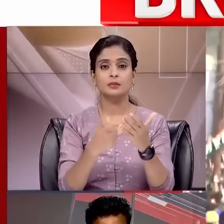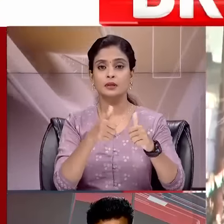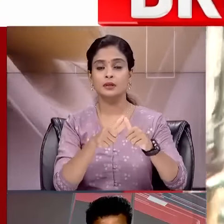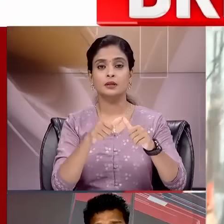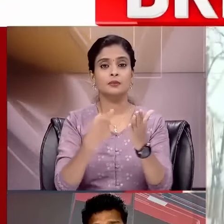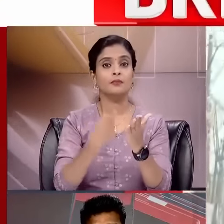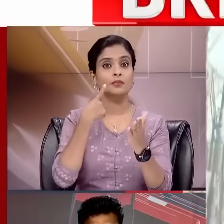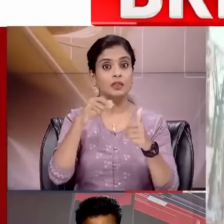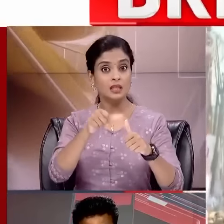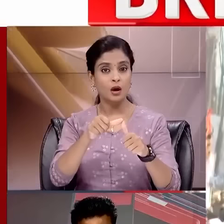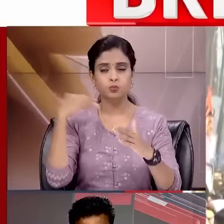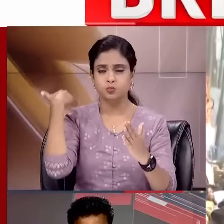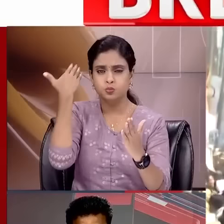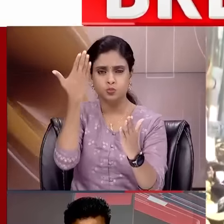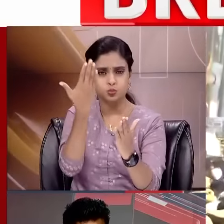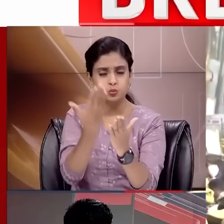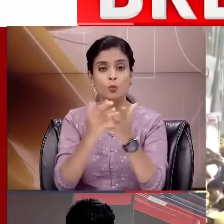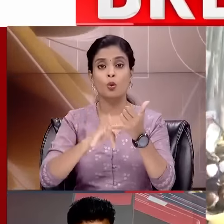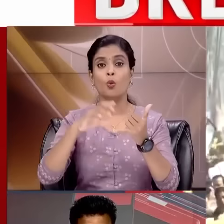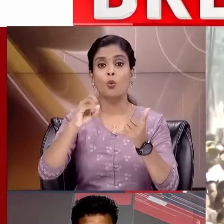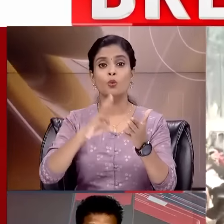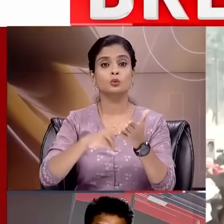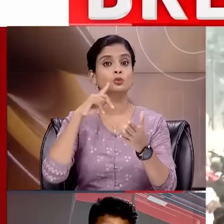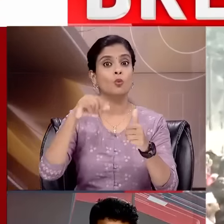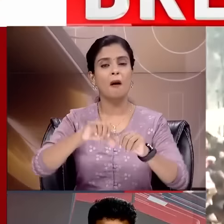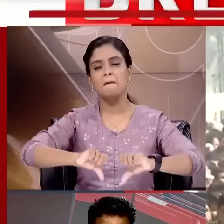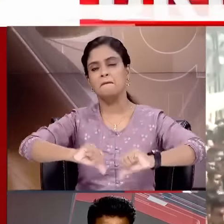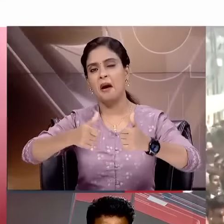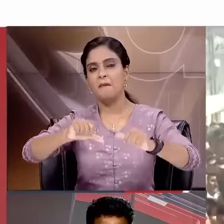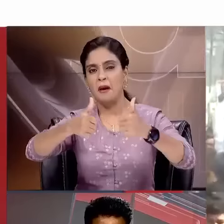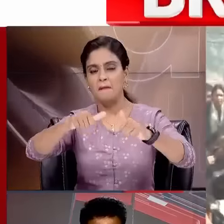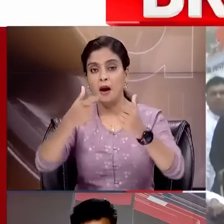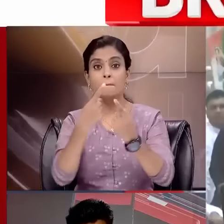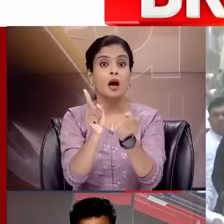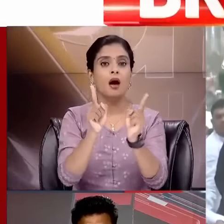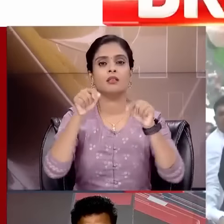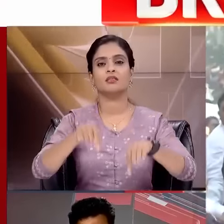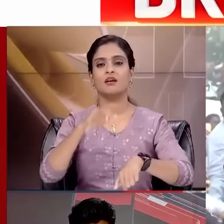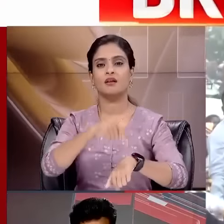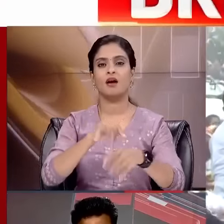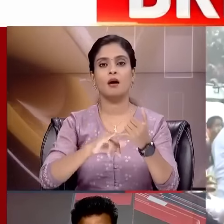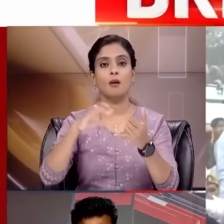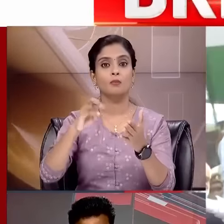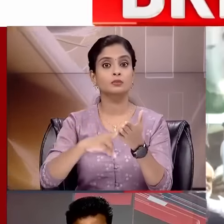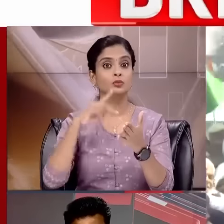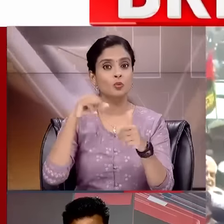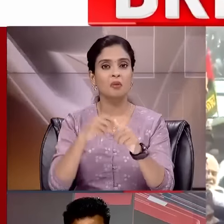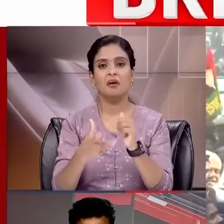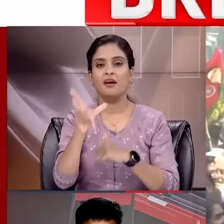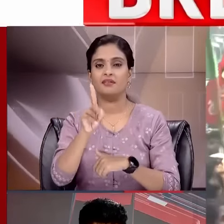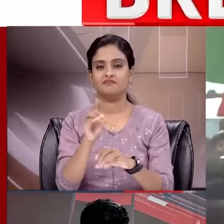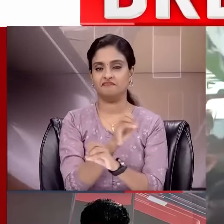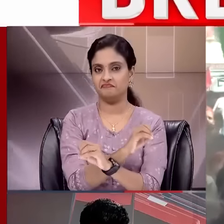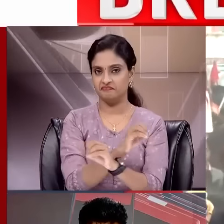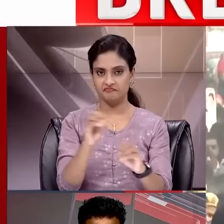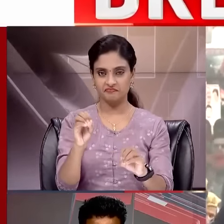മത്സരിച്ച് വലിയ ഭൂരിപക്ഷത്തിൽ വിജയിച്ച മണ്ഡലം ആ മണ്ഡലത്തിൽ ഇത്തവണ സോനിയാ ഗാന്ധി മത്സരിക്കില്ല രാജ്യസഭയിലേക്ക് എത്തിക്കഴിഞ്ഞു സോനിയാ ഗാന്ധി